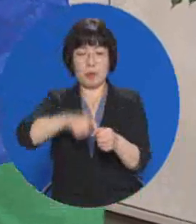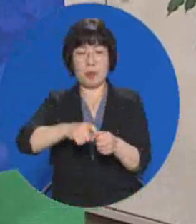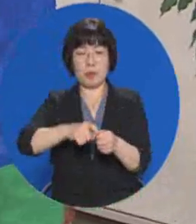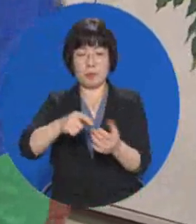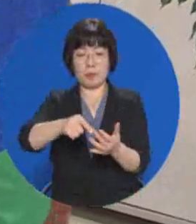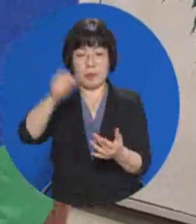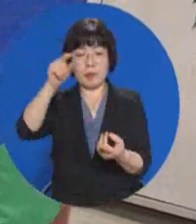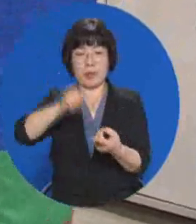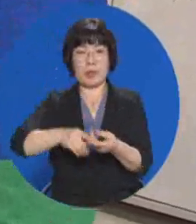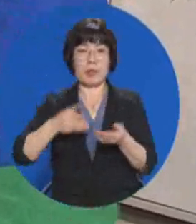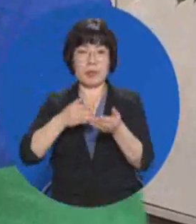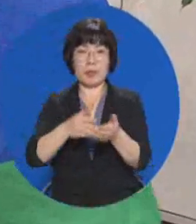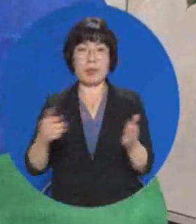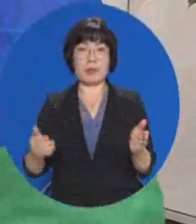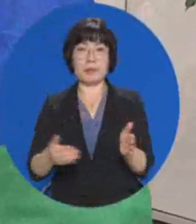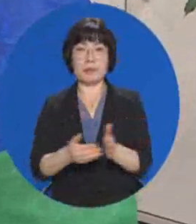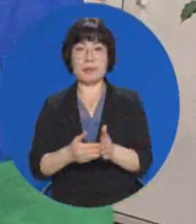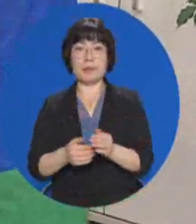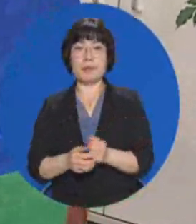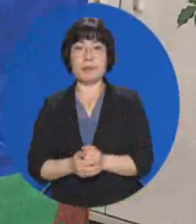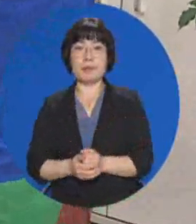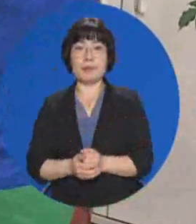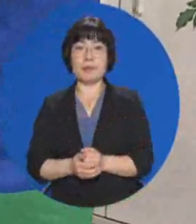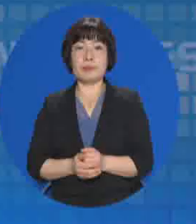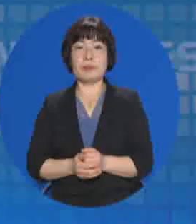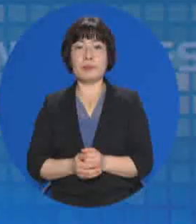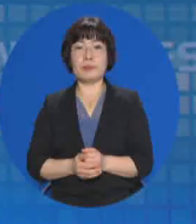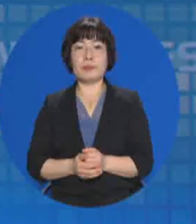나서줄 것을 요구했습니다.